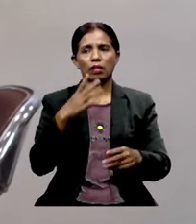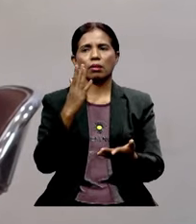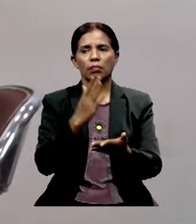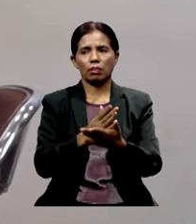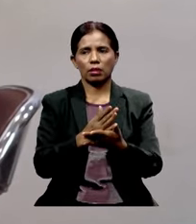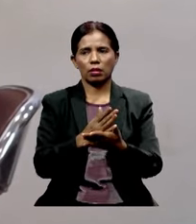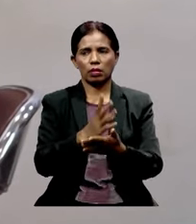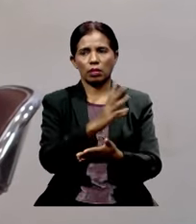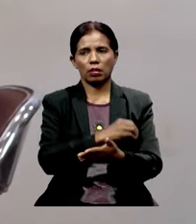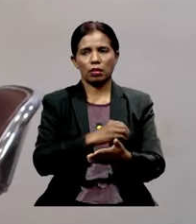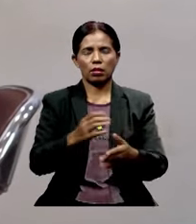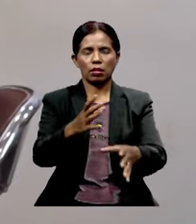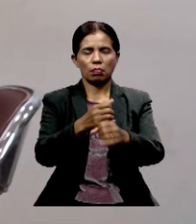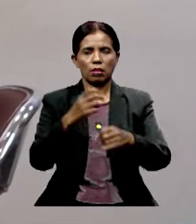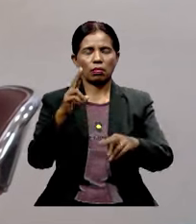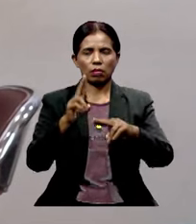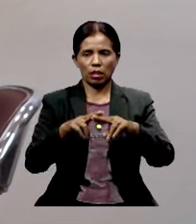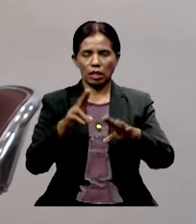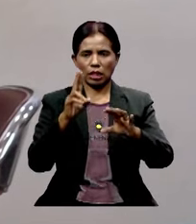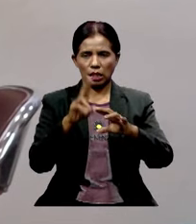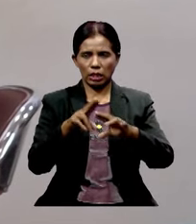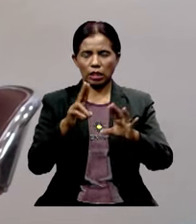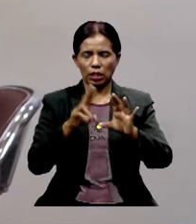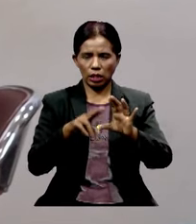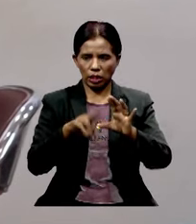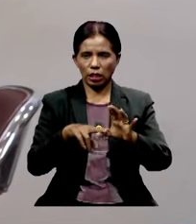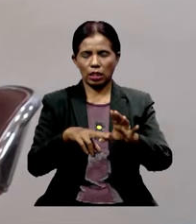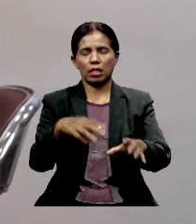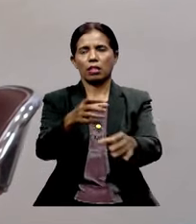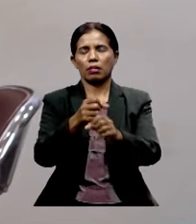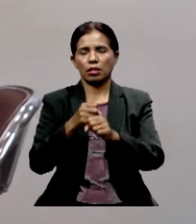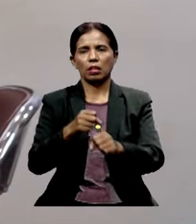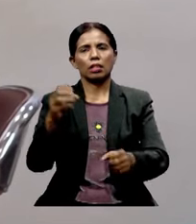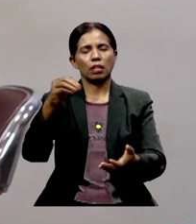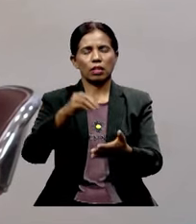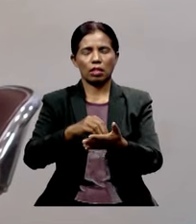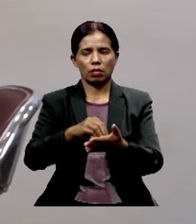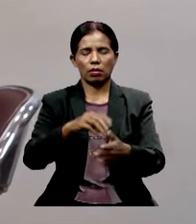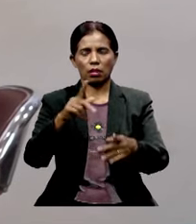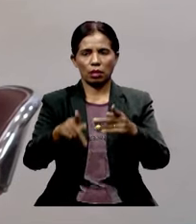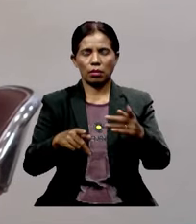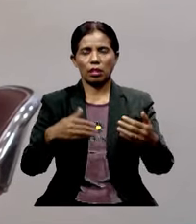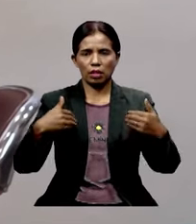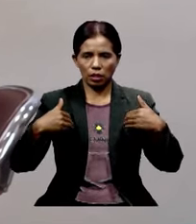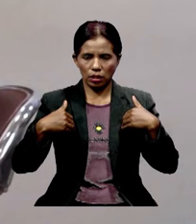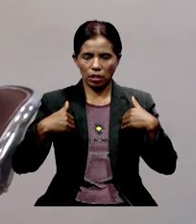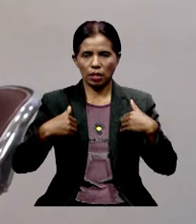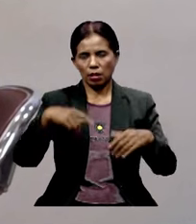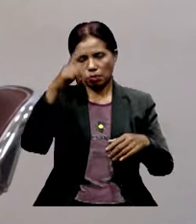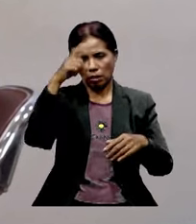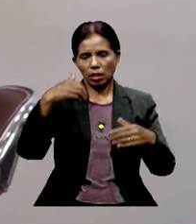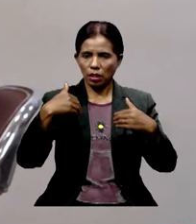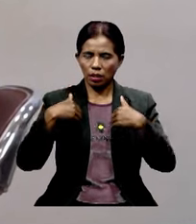jogo politiko hara o malu kadera boa ser ne hodo ito ema nebe ema wa indoni ya kompetensia ya